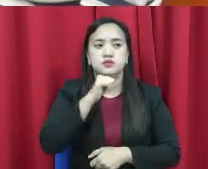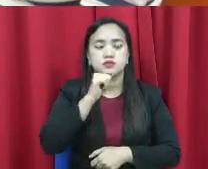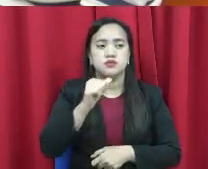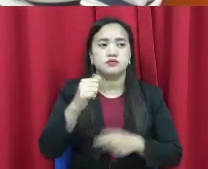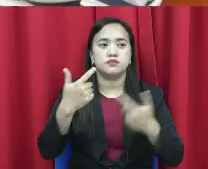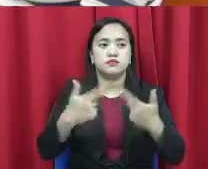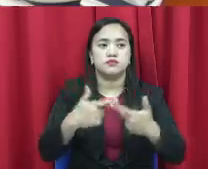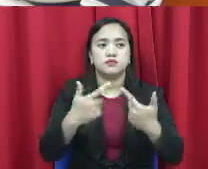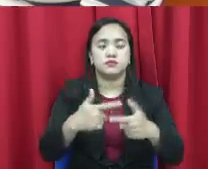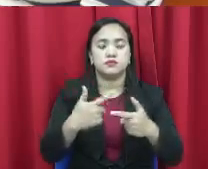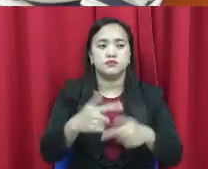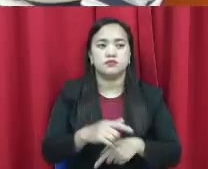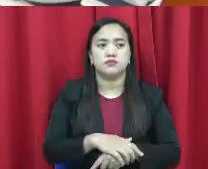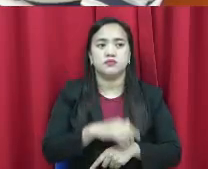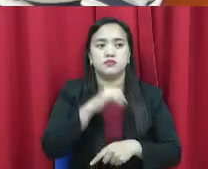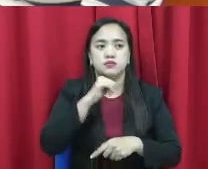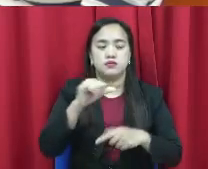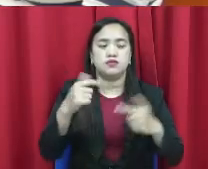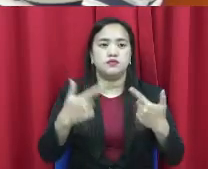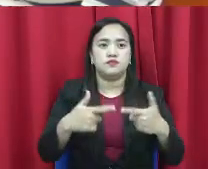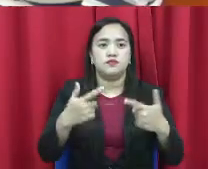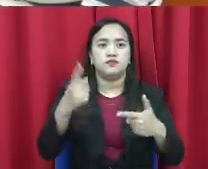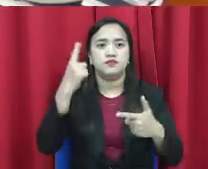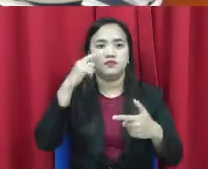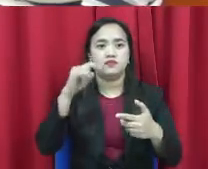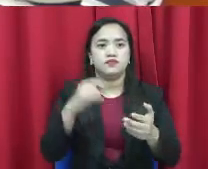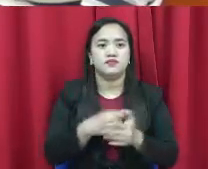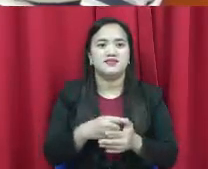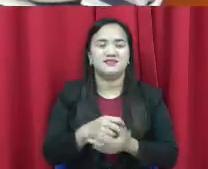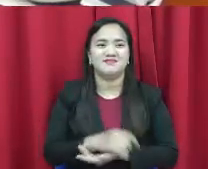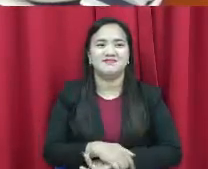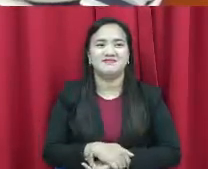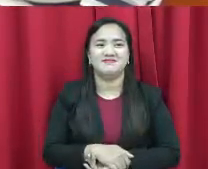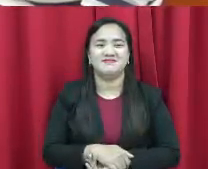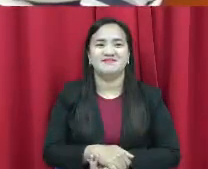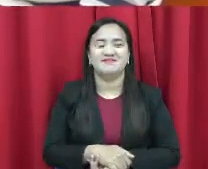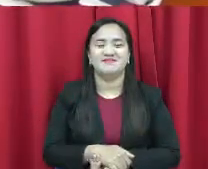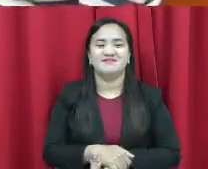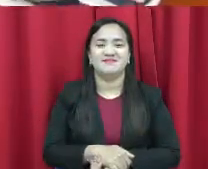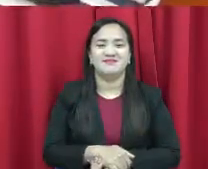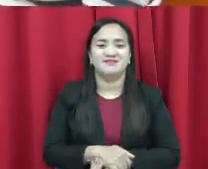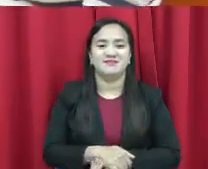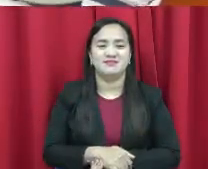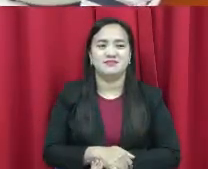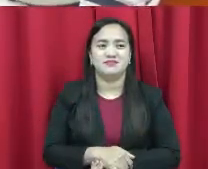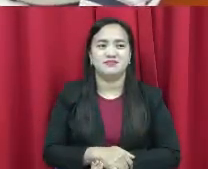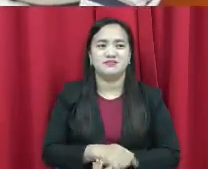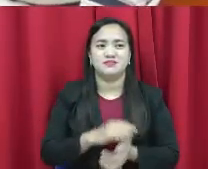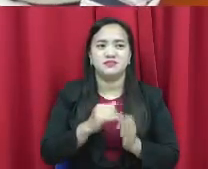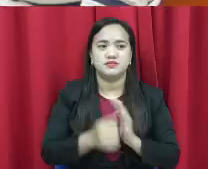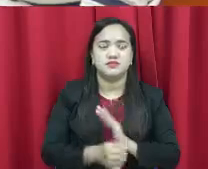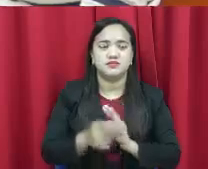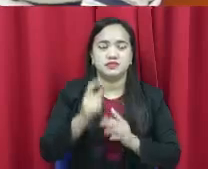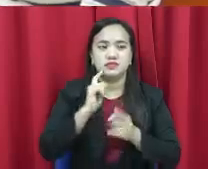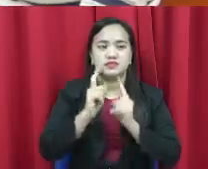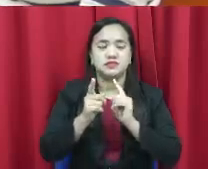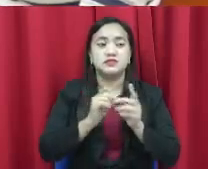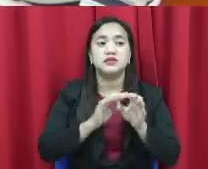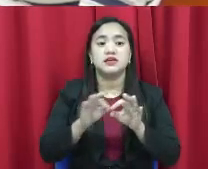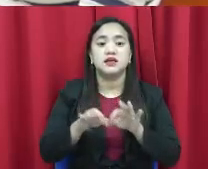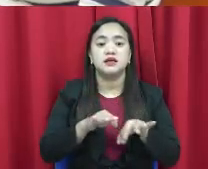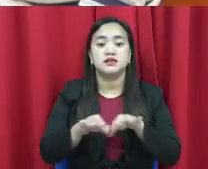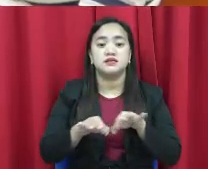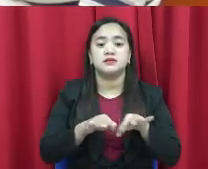yung nagbabangayan hindi kasi agag nag-usap po kami ipapaliwanag niya and then Ipapaliwanag